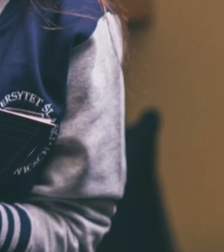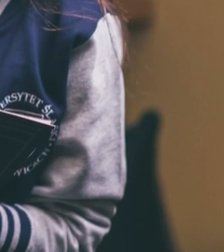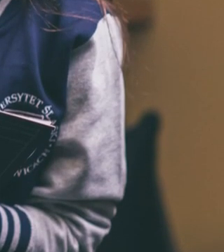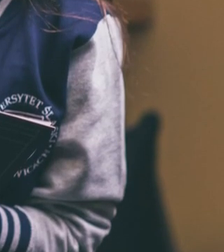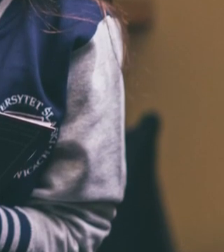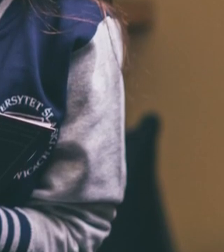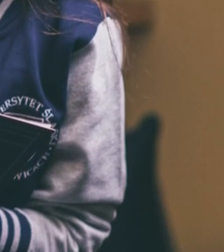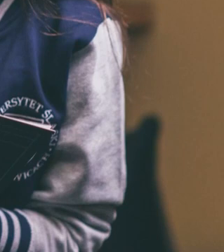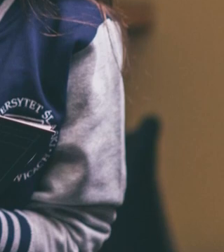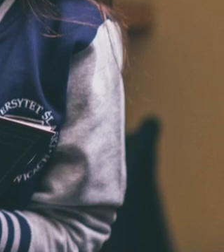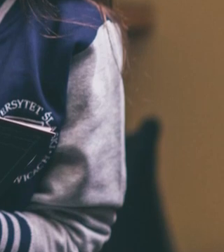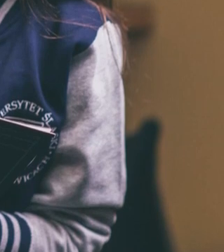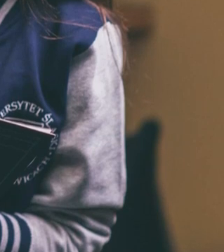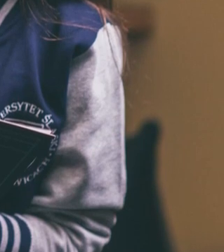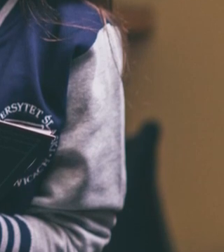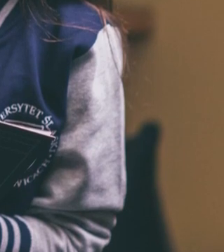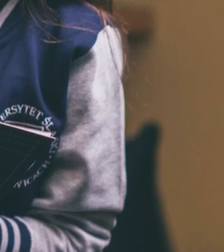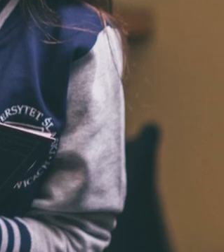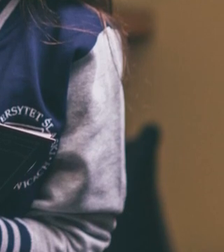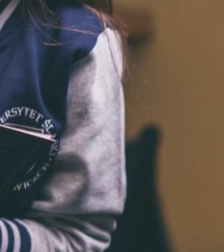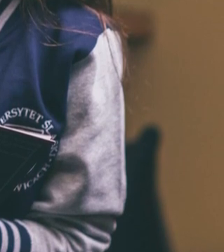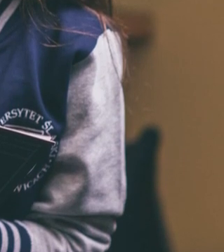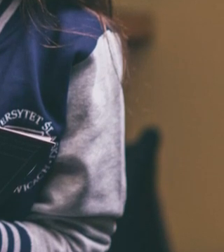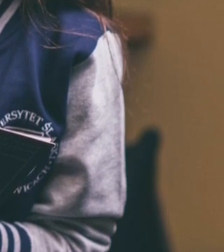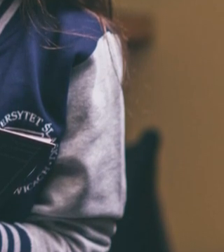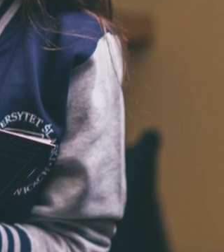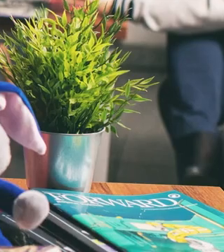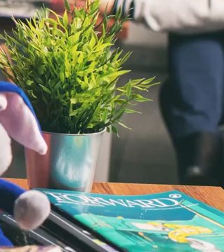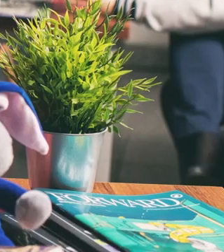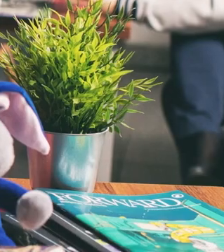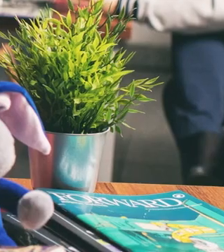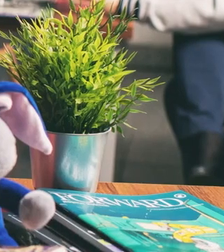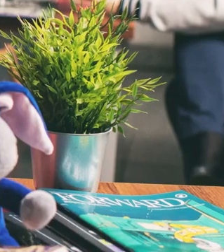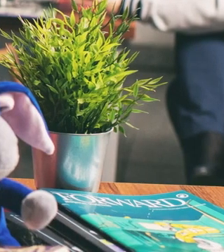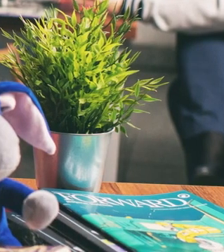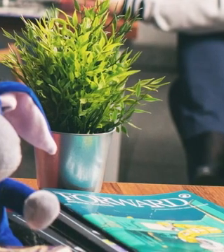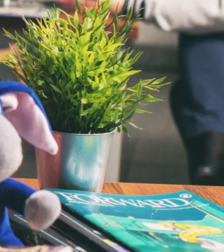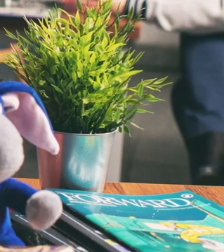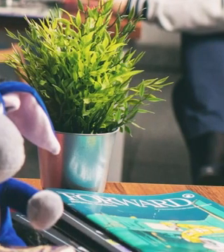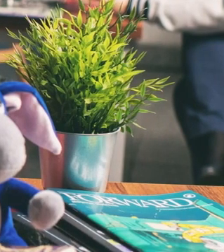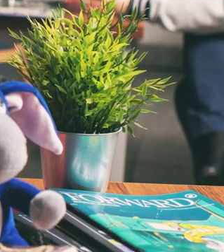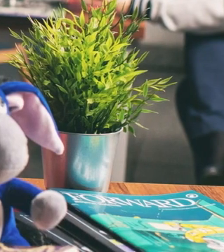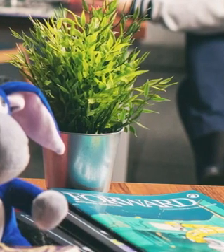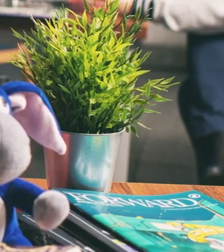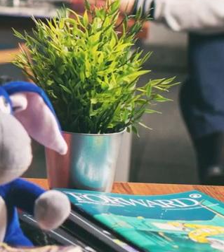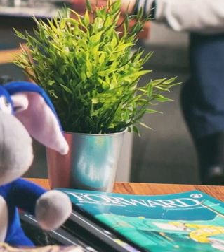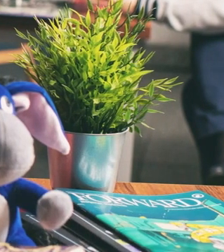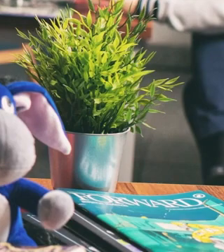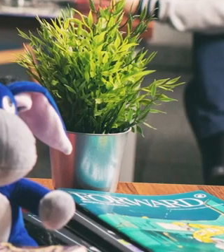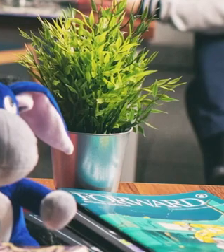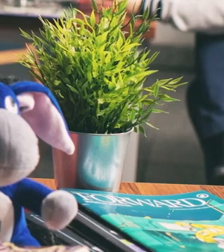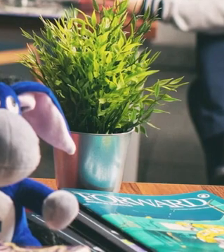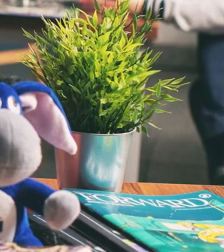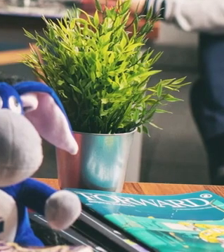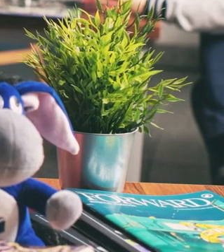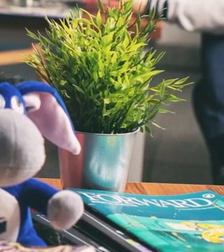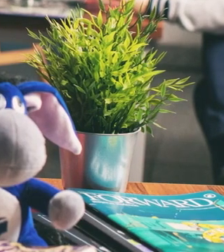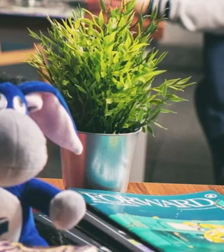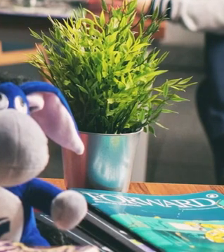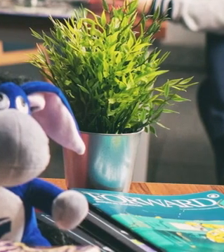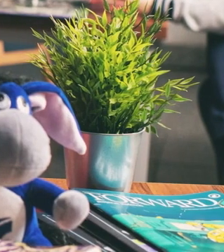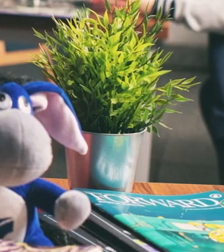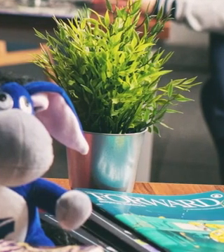potem otrzymywania powiadomień na temat interesujących nas ofert pracy. Kolejnym ważnym miejscem, do